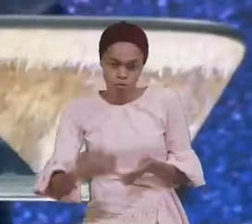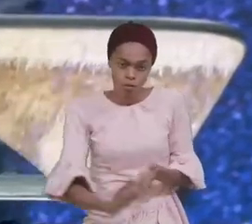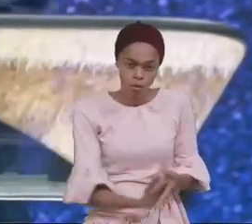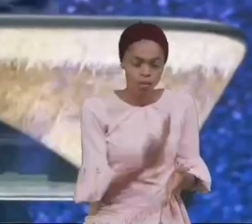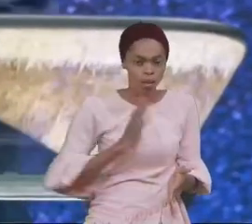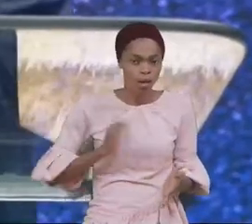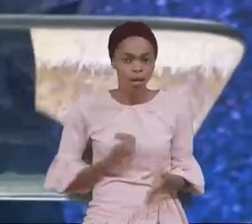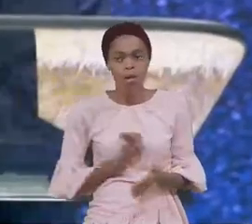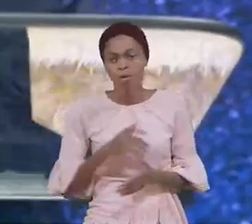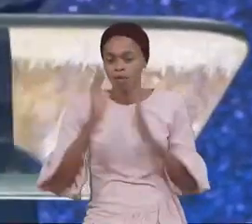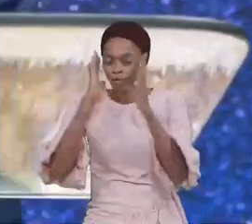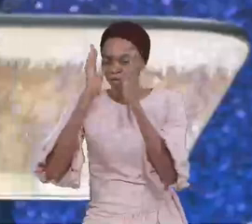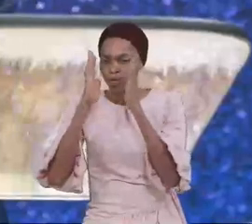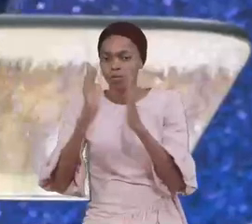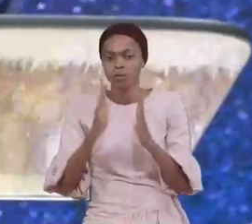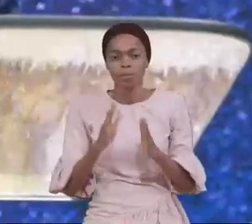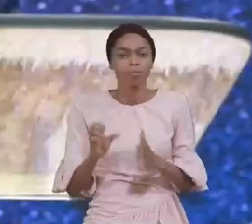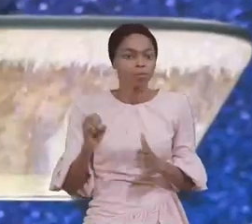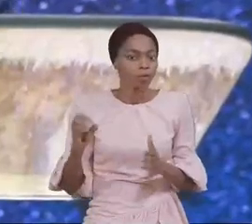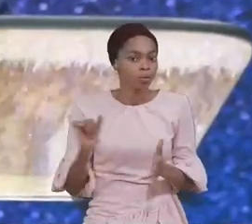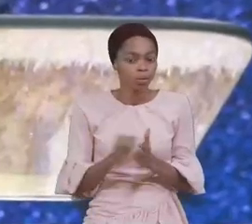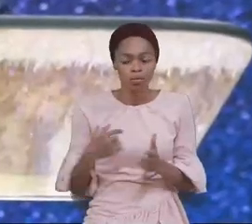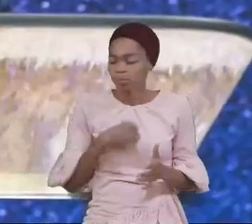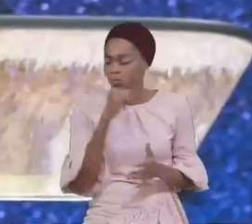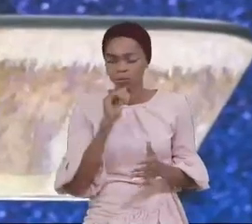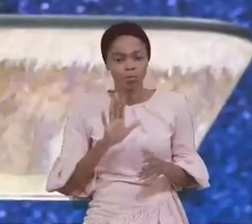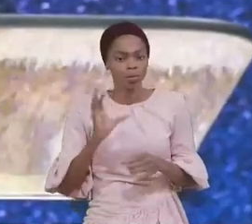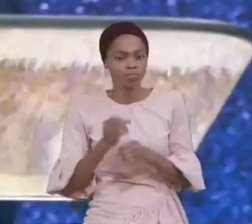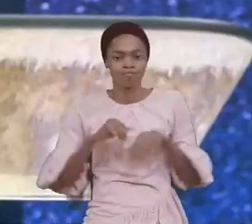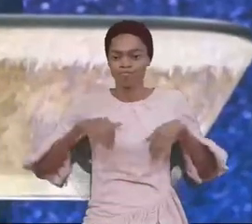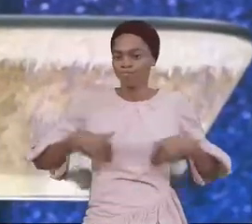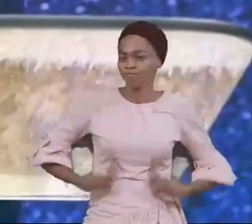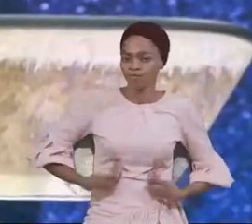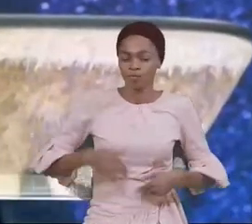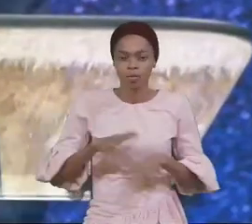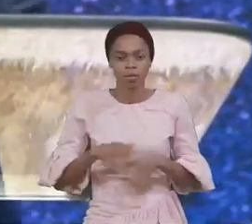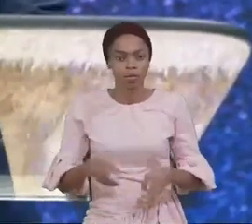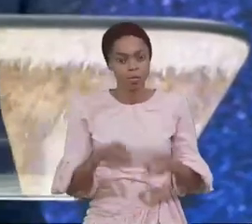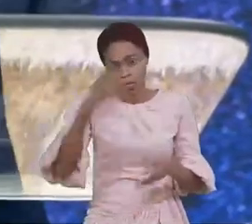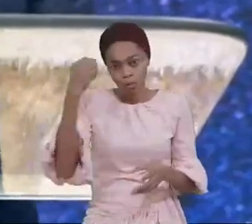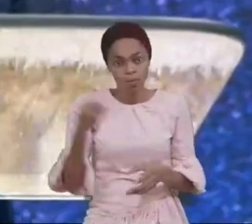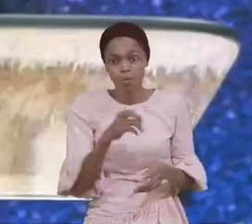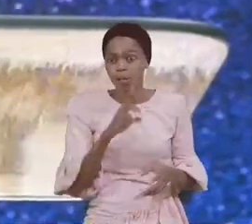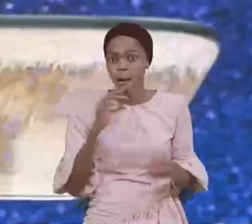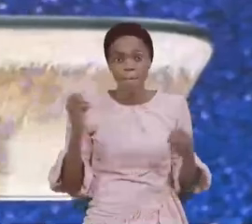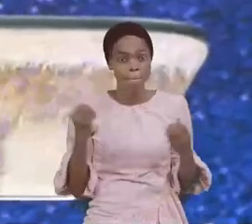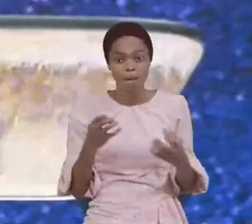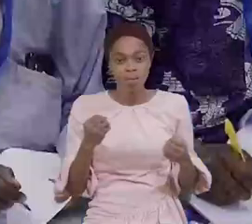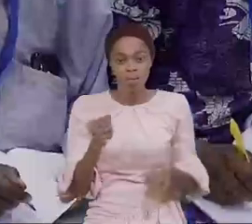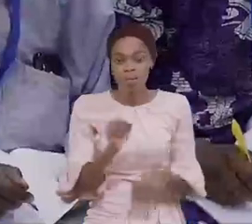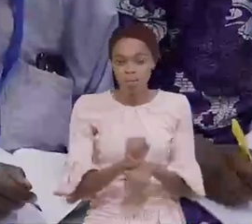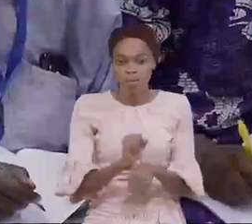focalisation, renouveler cela afin qu'on ne s'épuise pas en route parce qu'il y a beaucoup de territoires